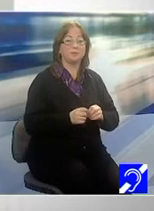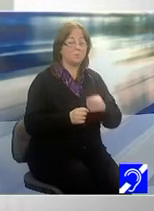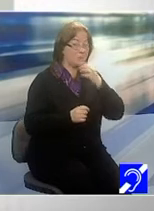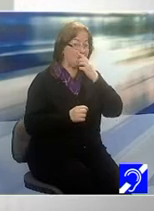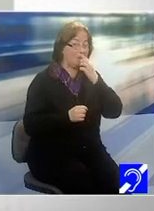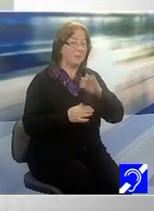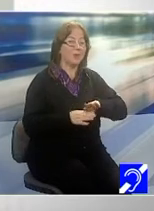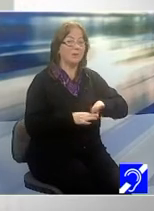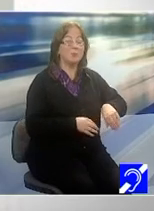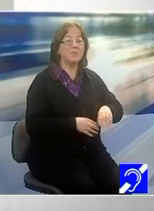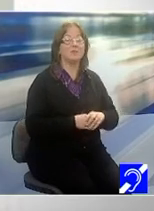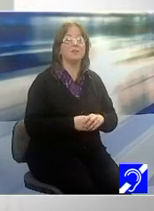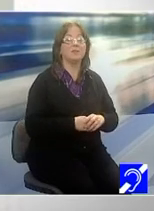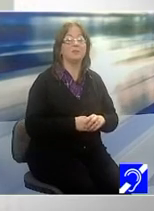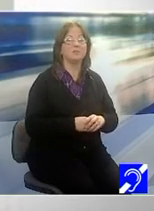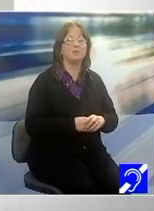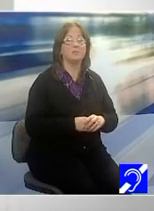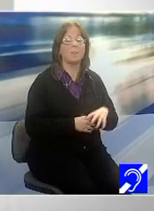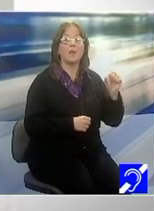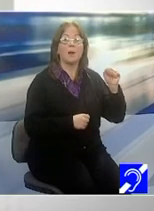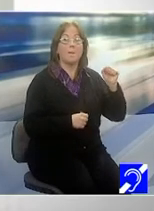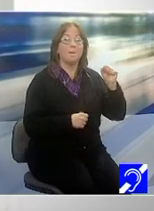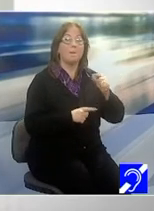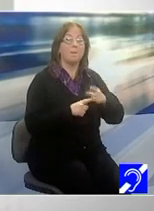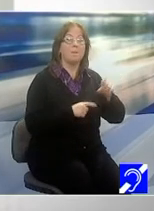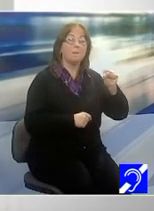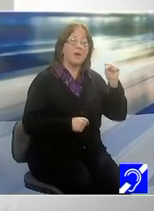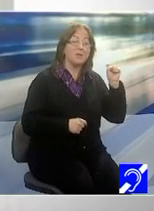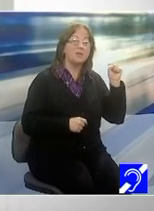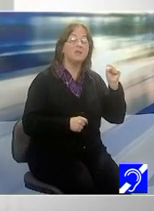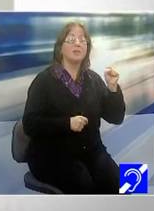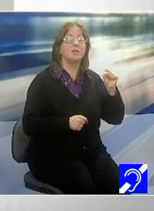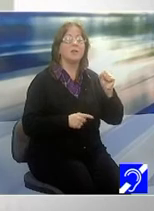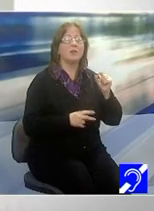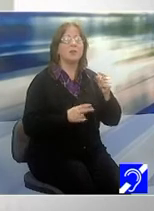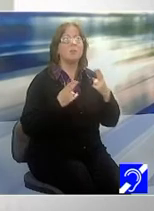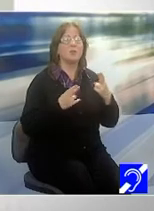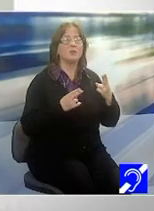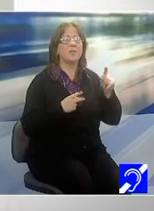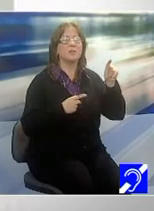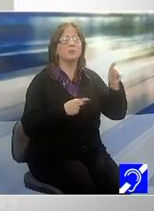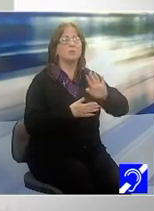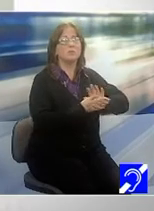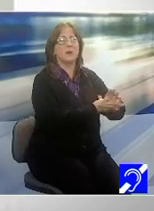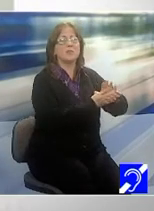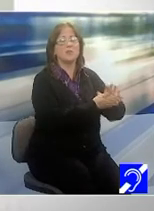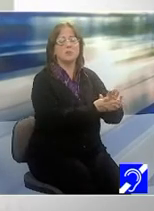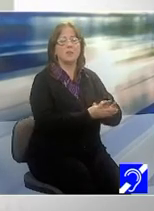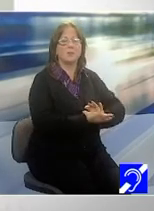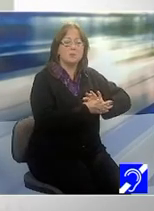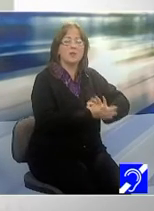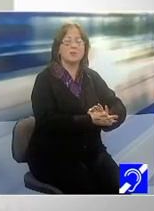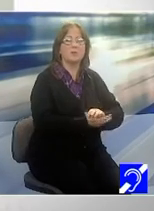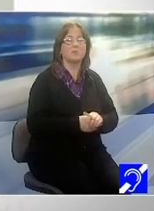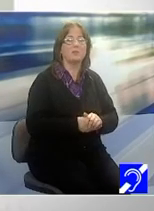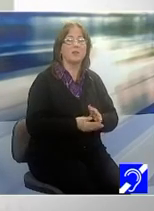că presiunea, inclusiv pe partide și pe instituții, trebuie pusă constant. Dacă ne învolburăm cu toții o dată pe an, când